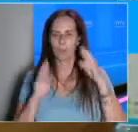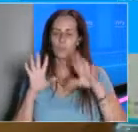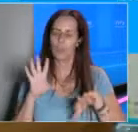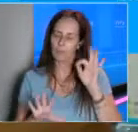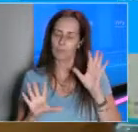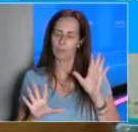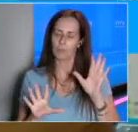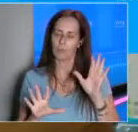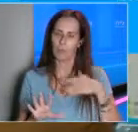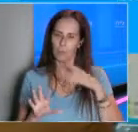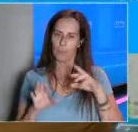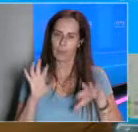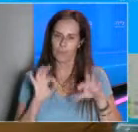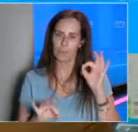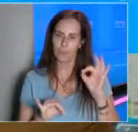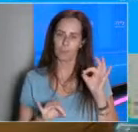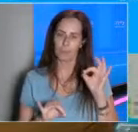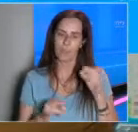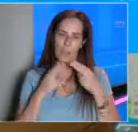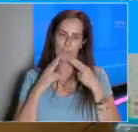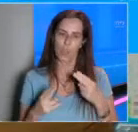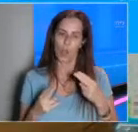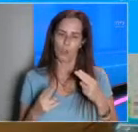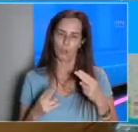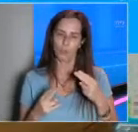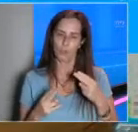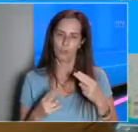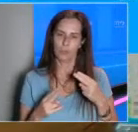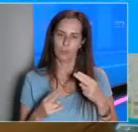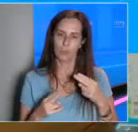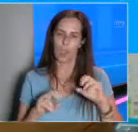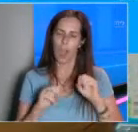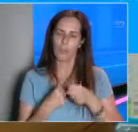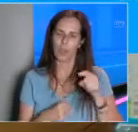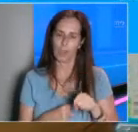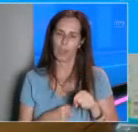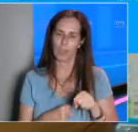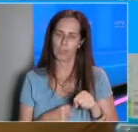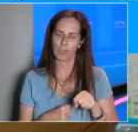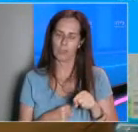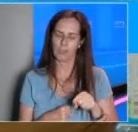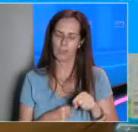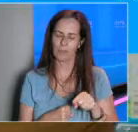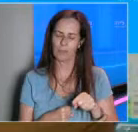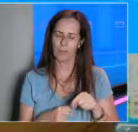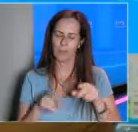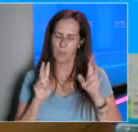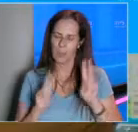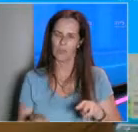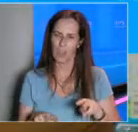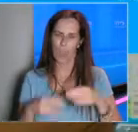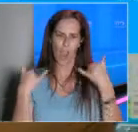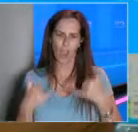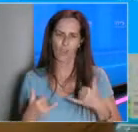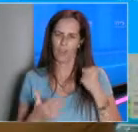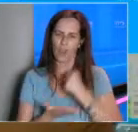שתמצא הדרך לפתרון המשבר הזה, התקציב מוכן, אפשר להגיש אותו אפשר